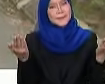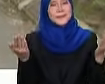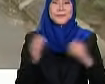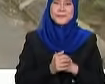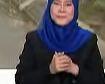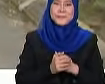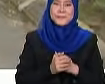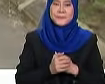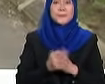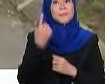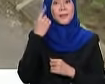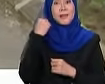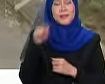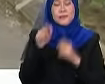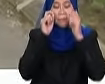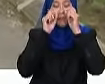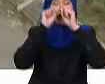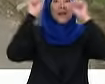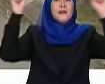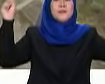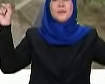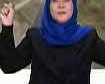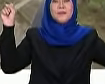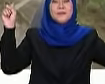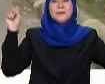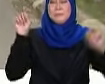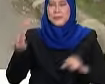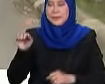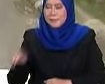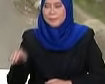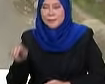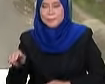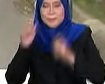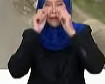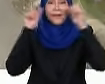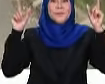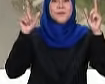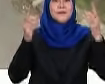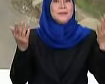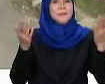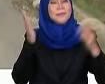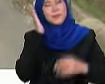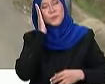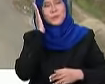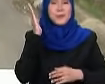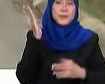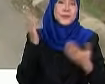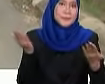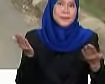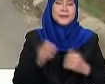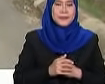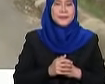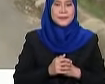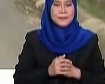tadi Bun diguyur sendirinya bangun pun genepin Alquran memang Yakinlah basal